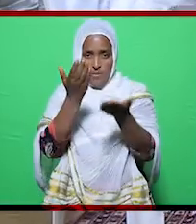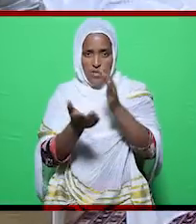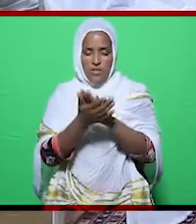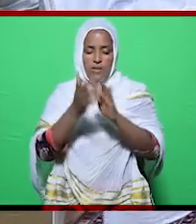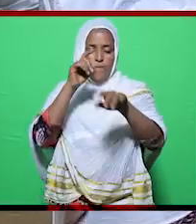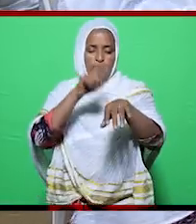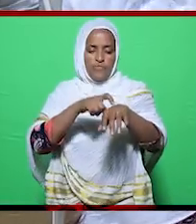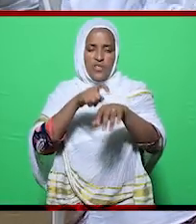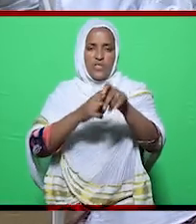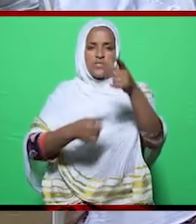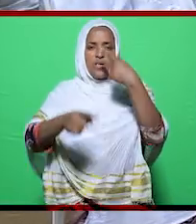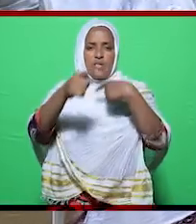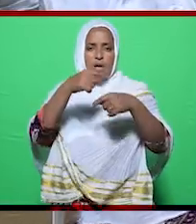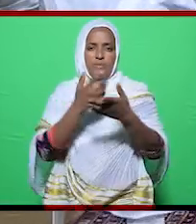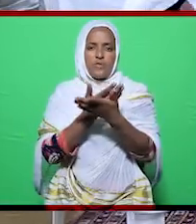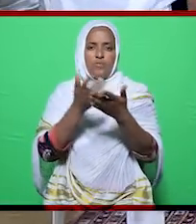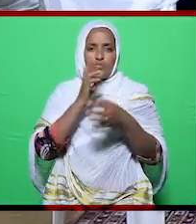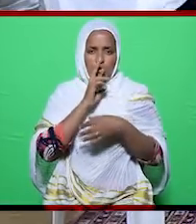የሚሰሩበት